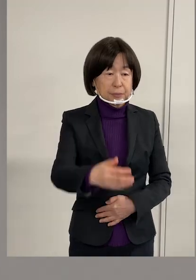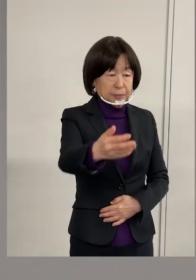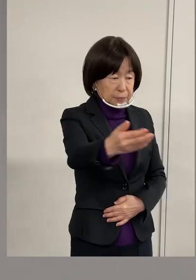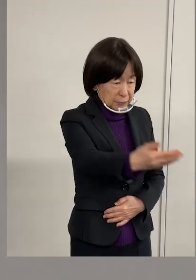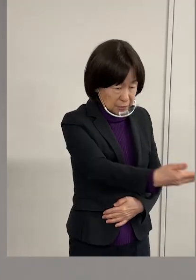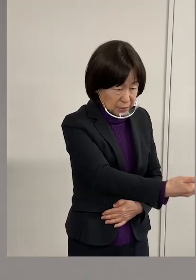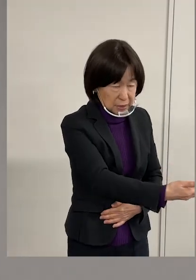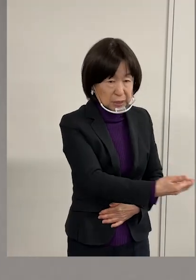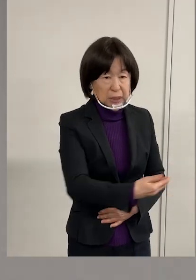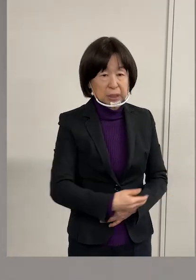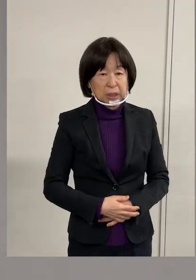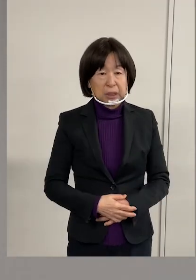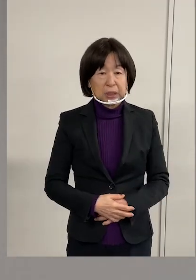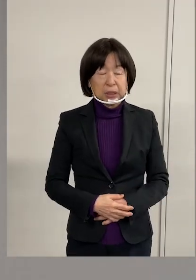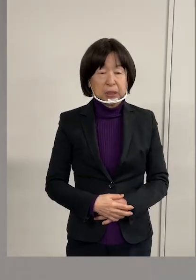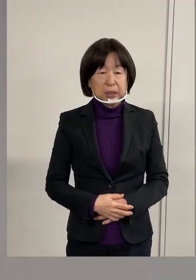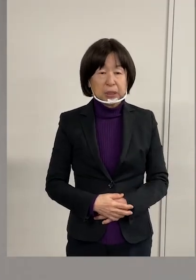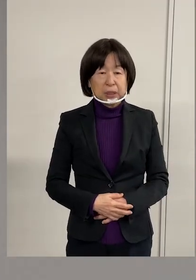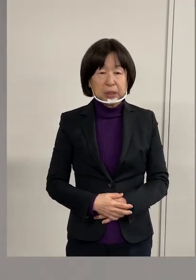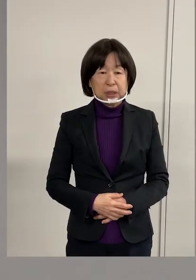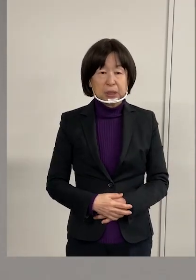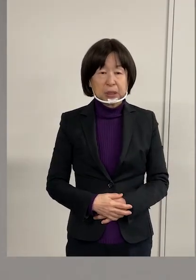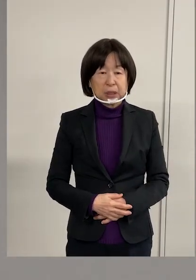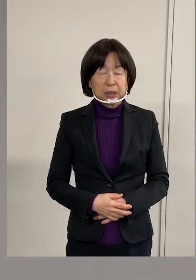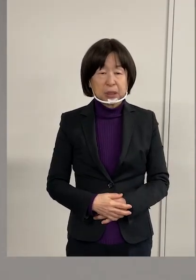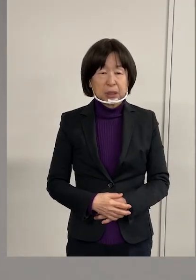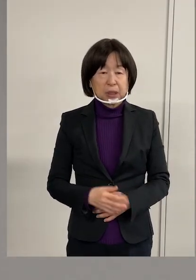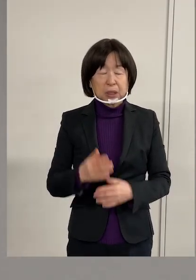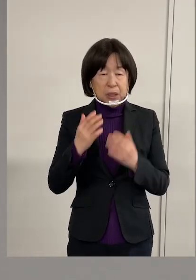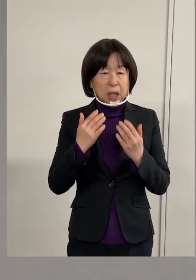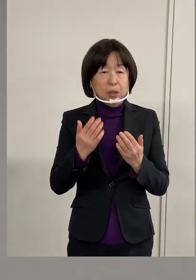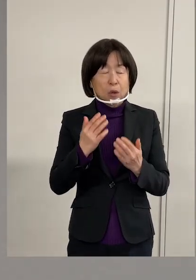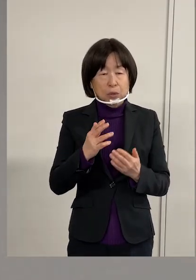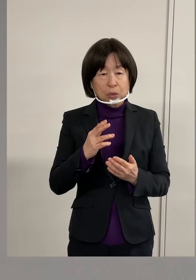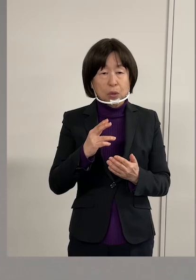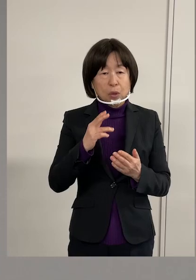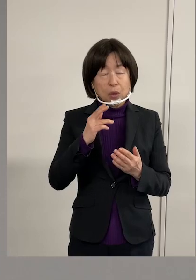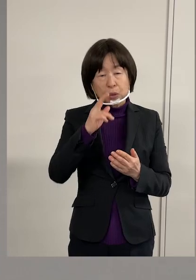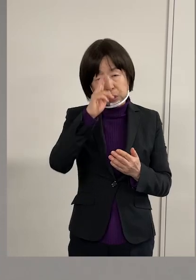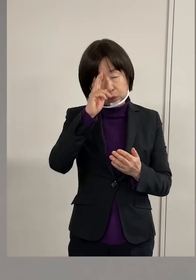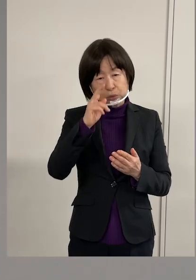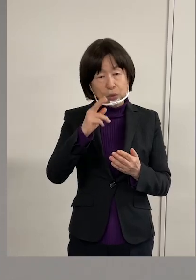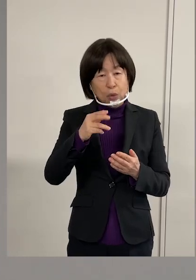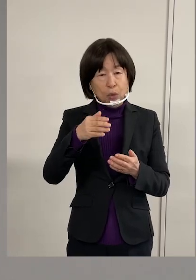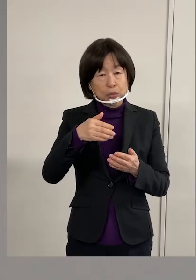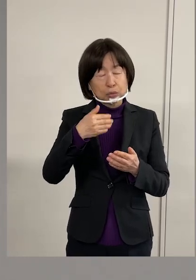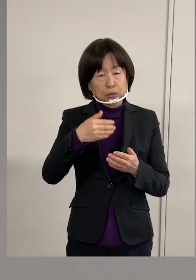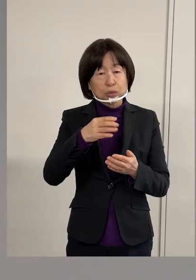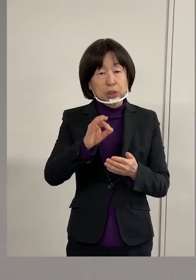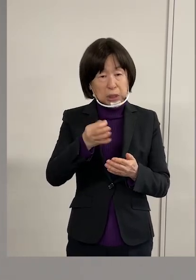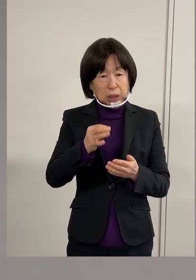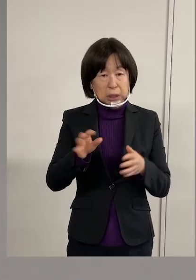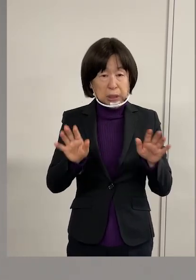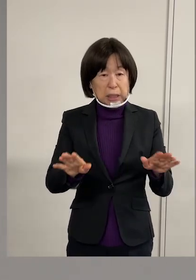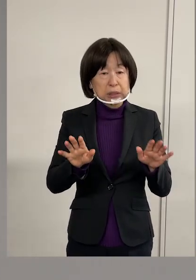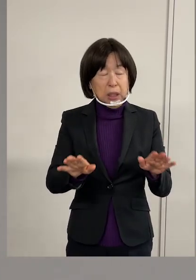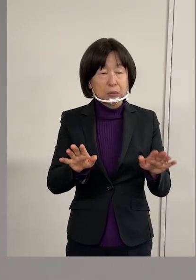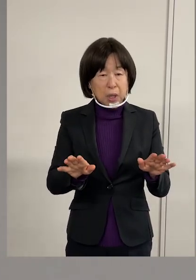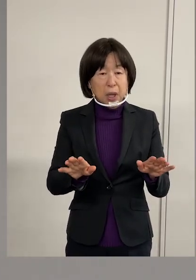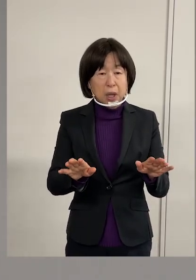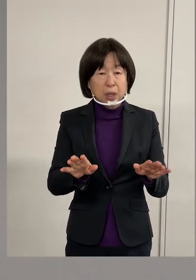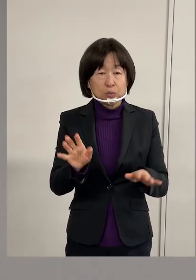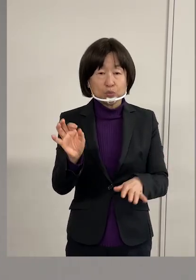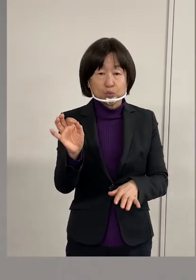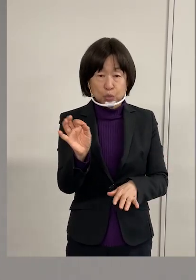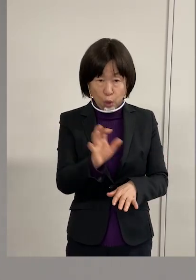です。給食費ですけども、 はい、 給食費、まあ、現在はその無料に補助